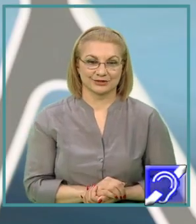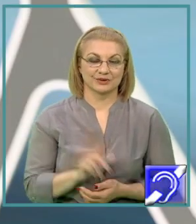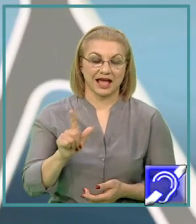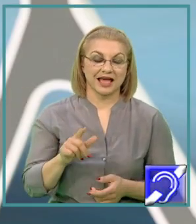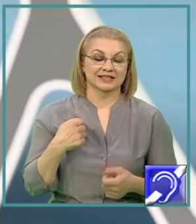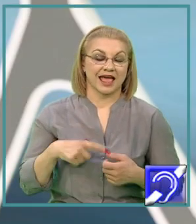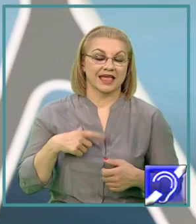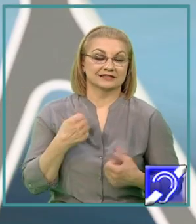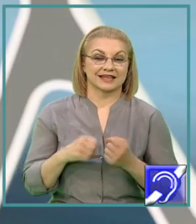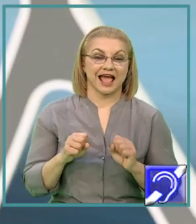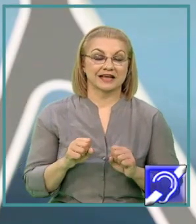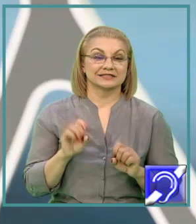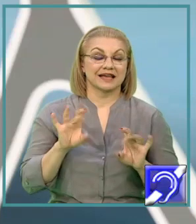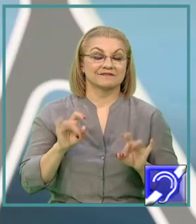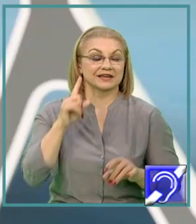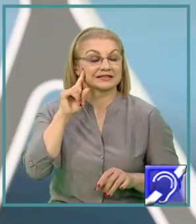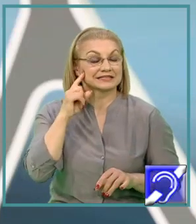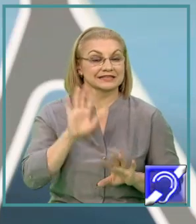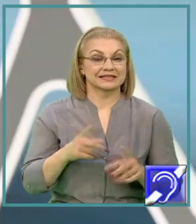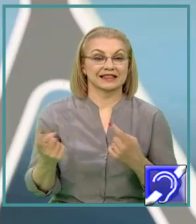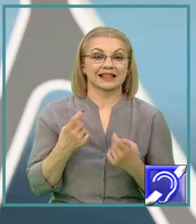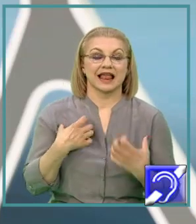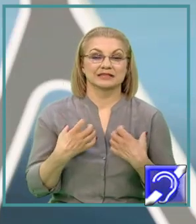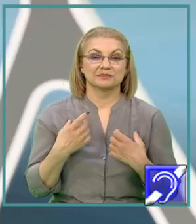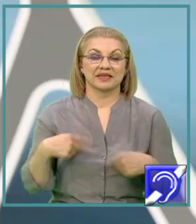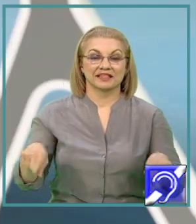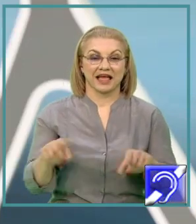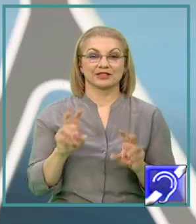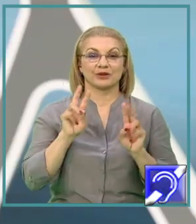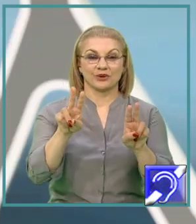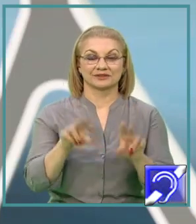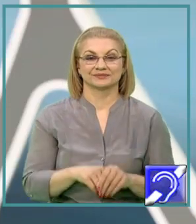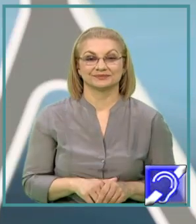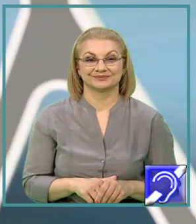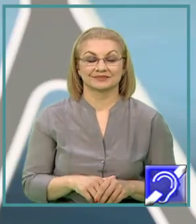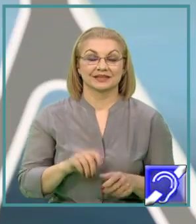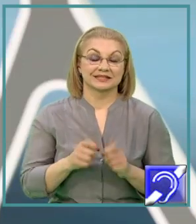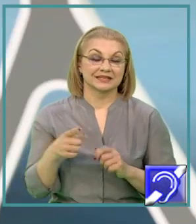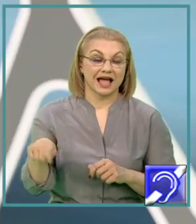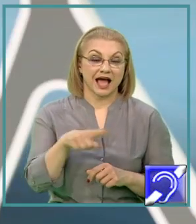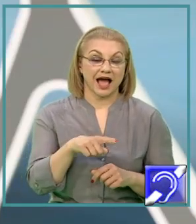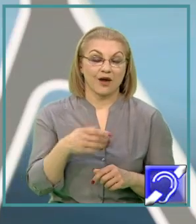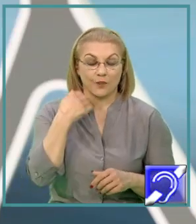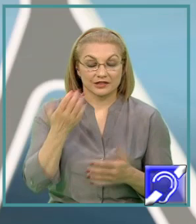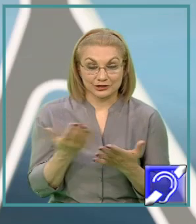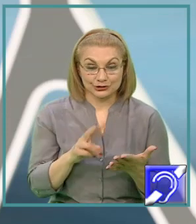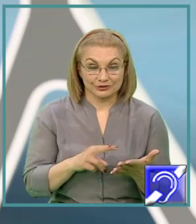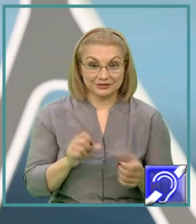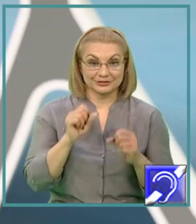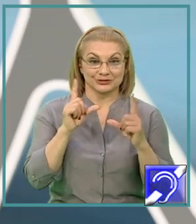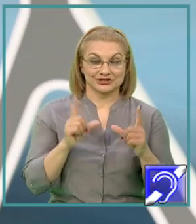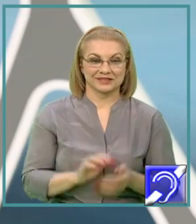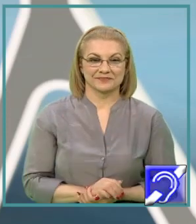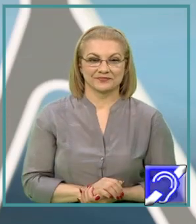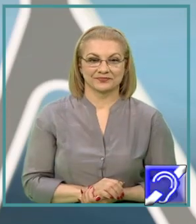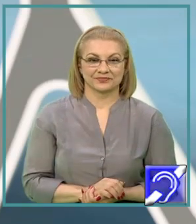personajelor în fața spectatorilor la teatru sau produsă cititorilor în timpul lecturii. Ce fel